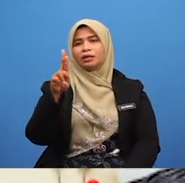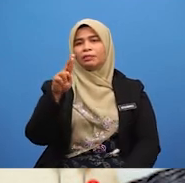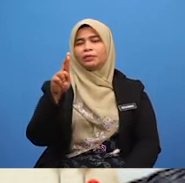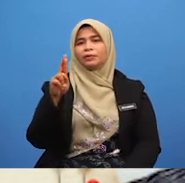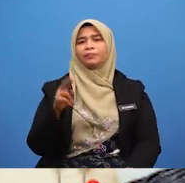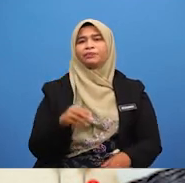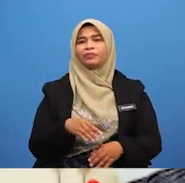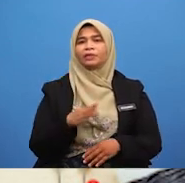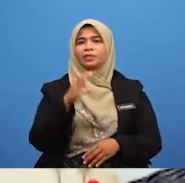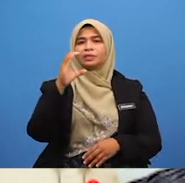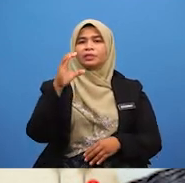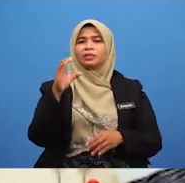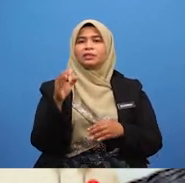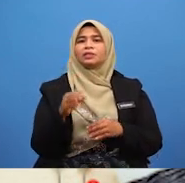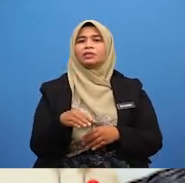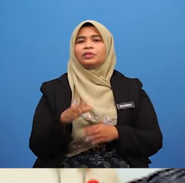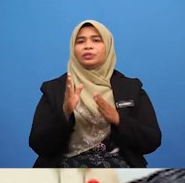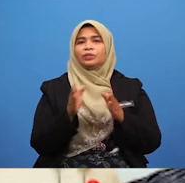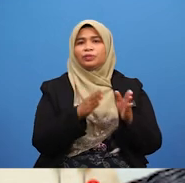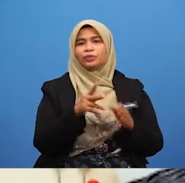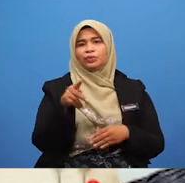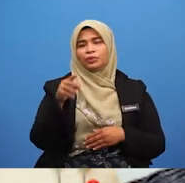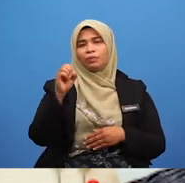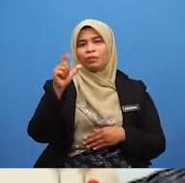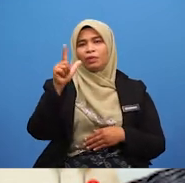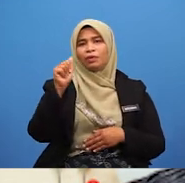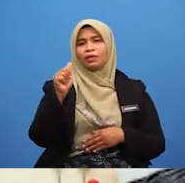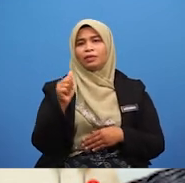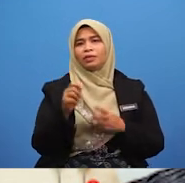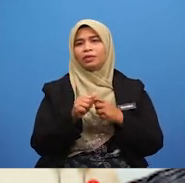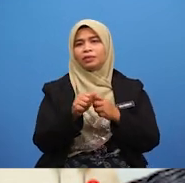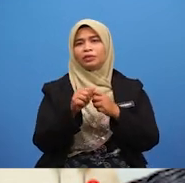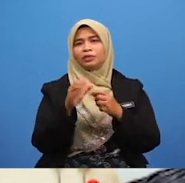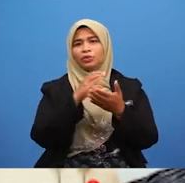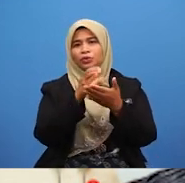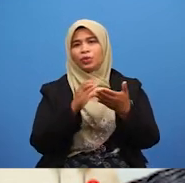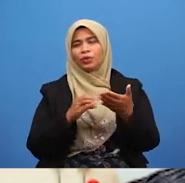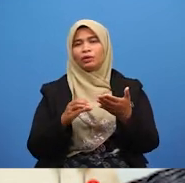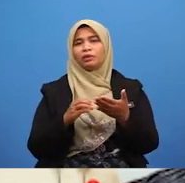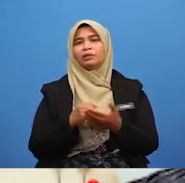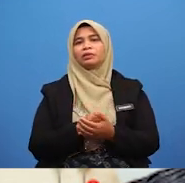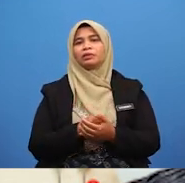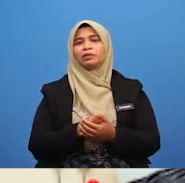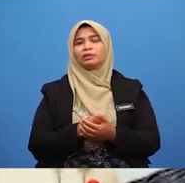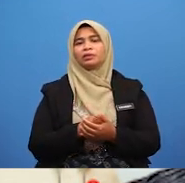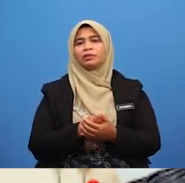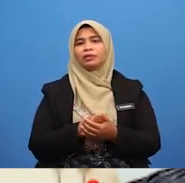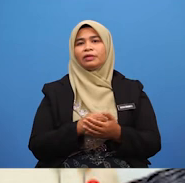ialah menyusun pola mengikut corak pada fabrik. Fabrik corak